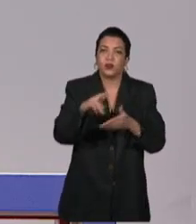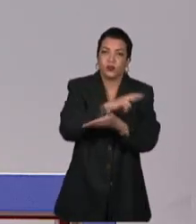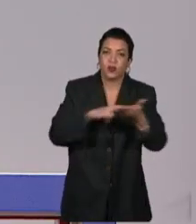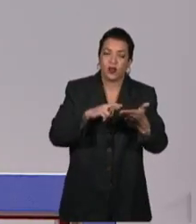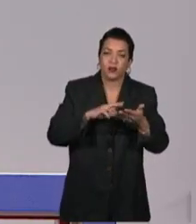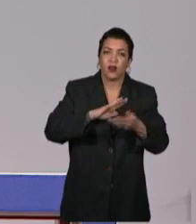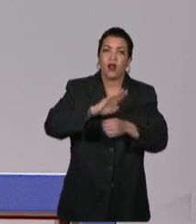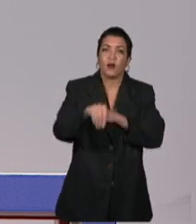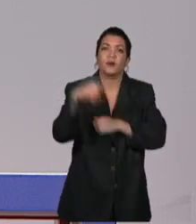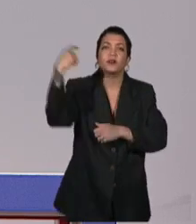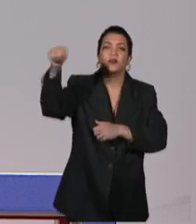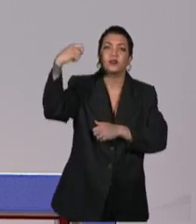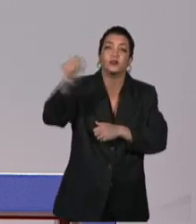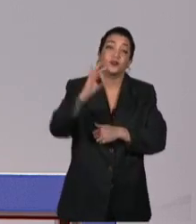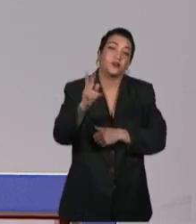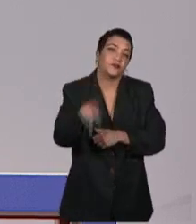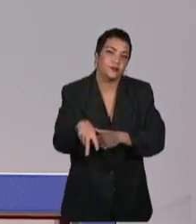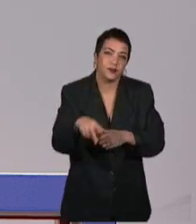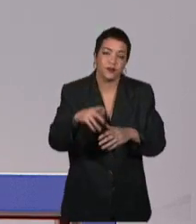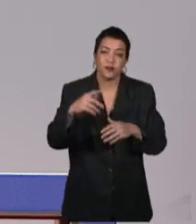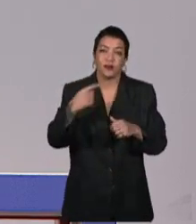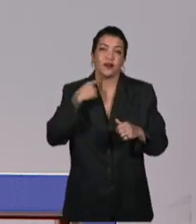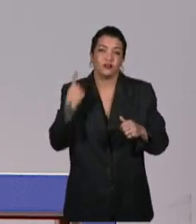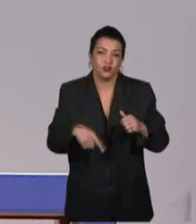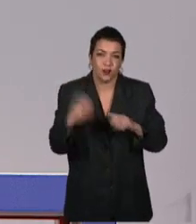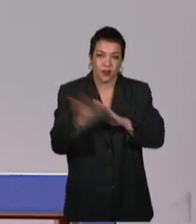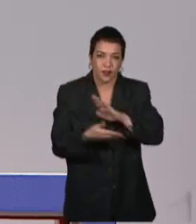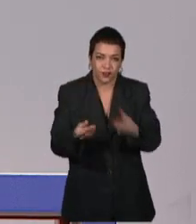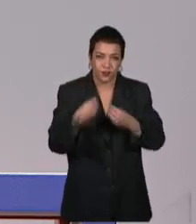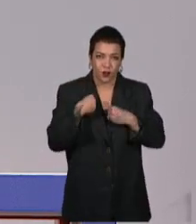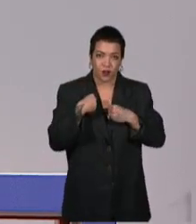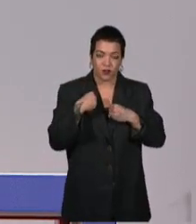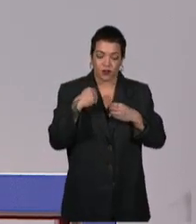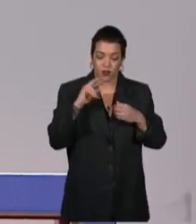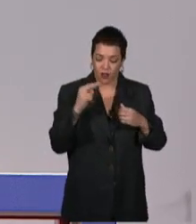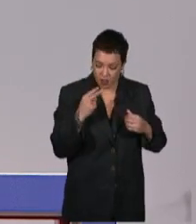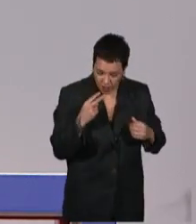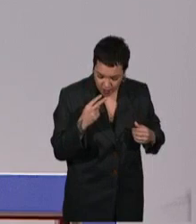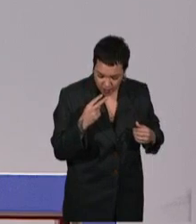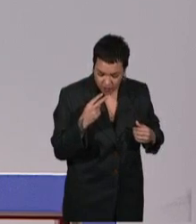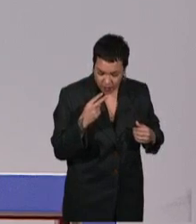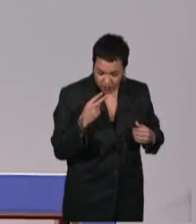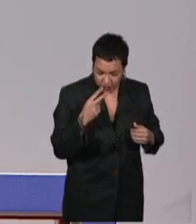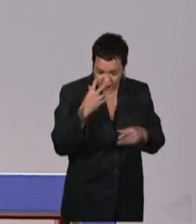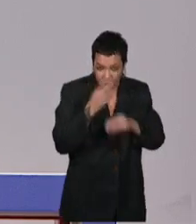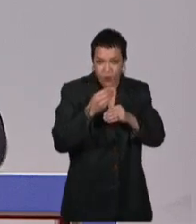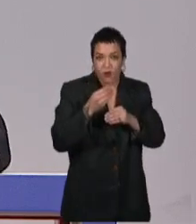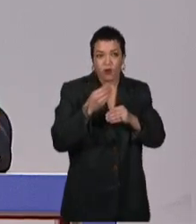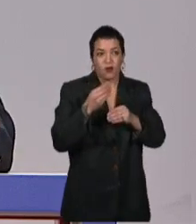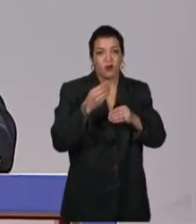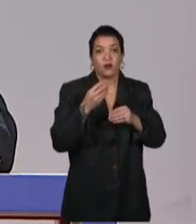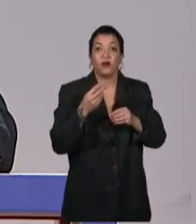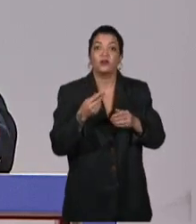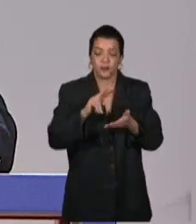vrai qu'on apprend plus de ses échecs que de ses victoires. Et surtout, on apprend à se